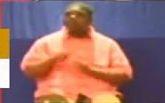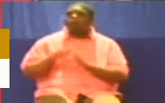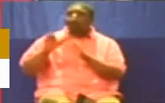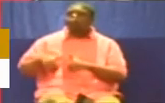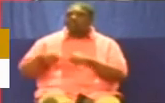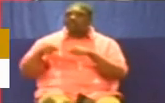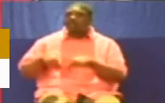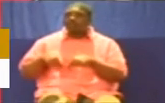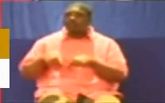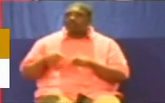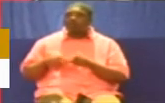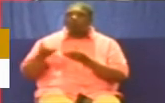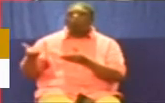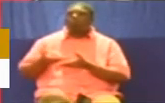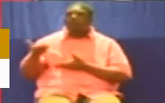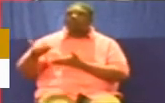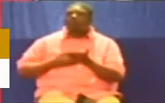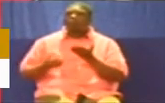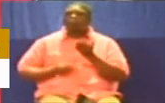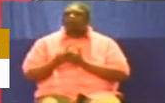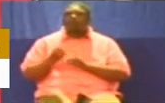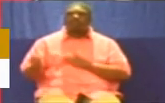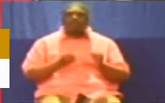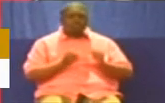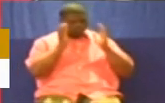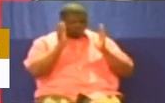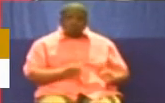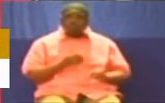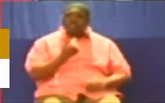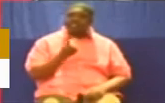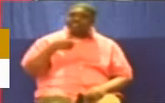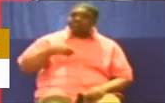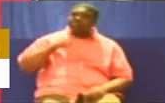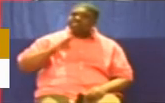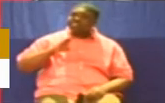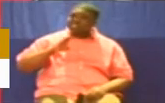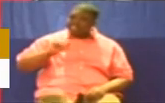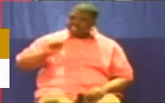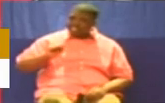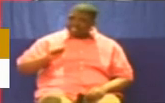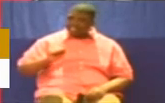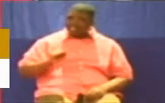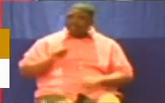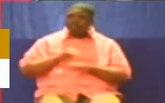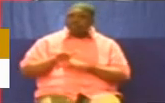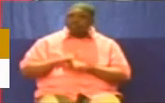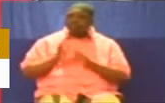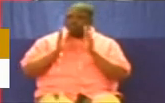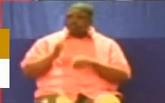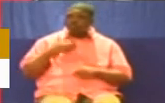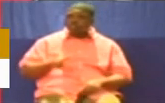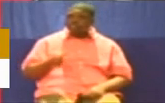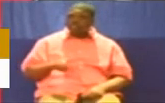wabunge wako hapa leo wamepokea barua kutoka kwa mtendaji mkuu wa TBA kwa maelekezo ya Mheshimiwa Waziri wa Ujenzi na Uchukuzi